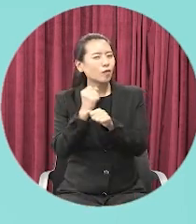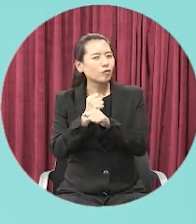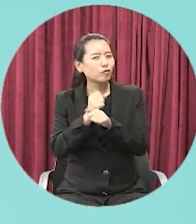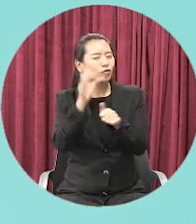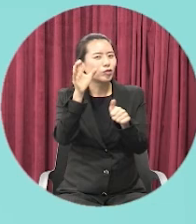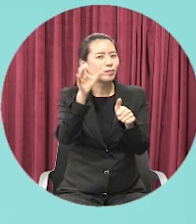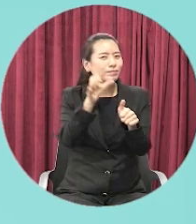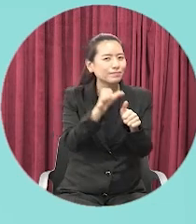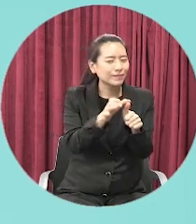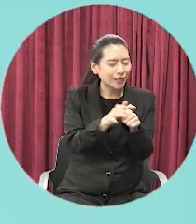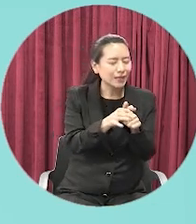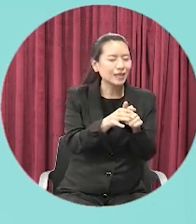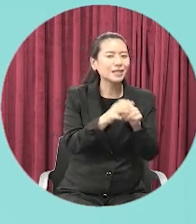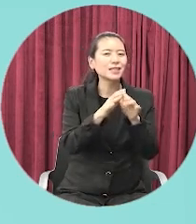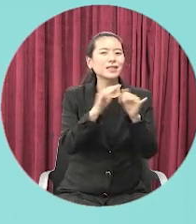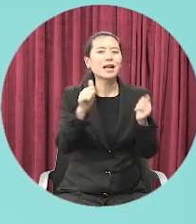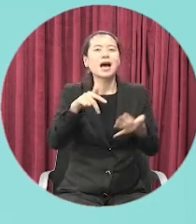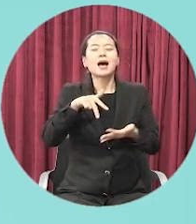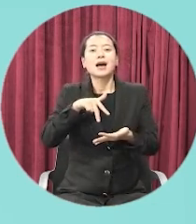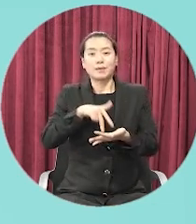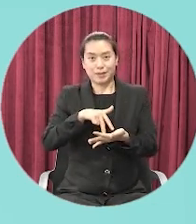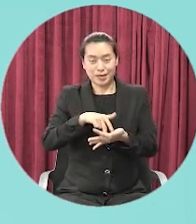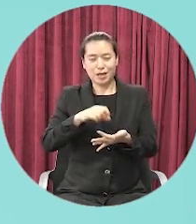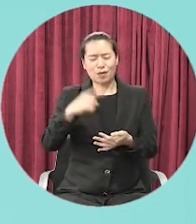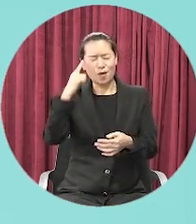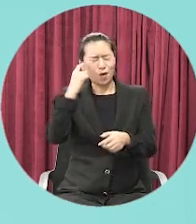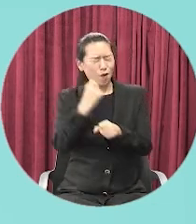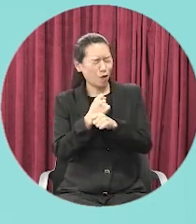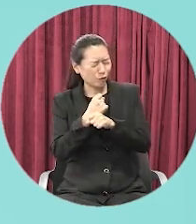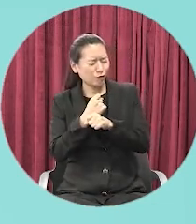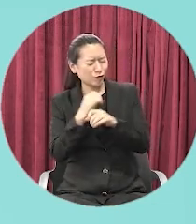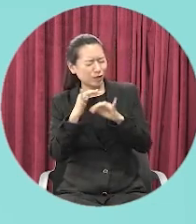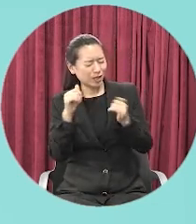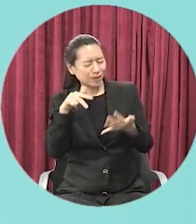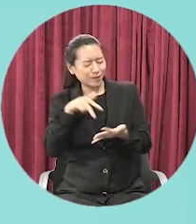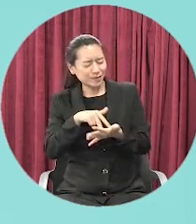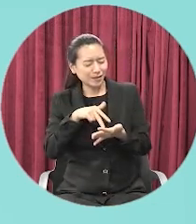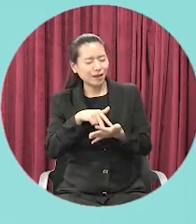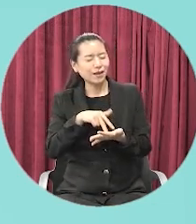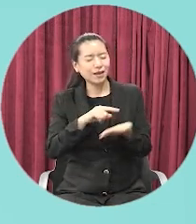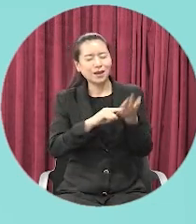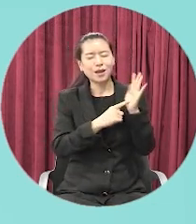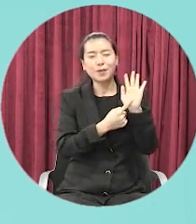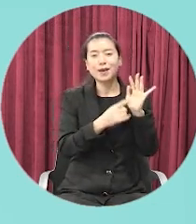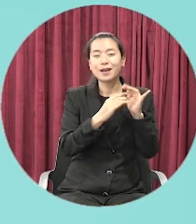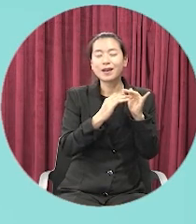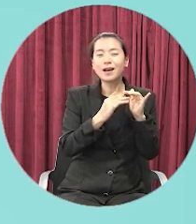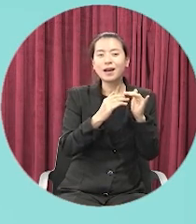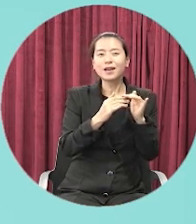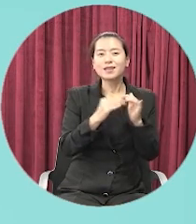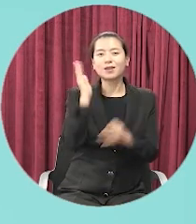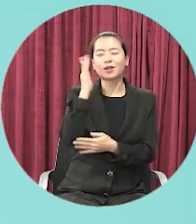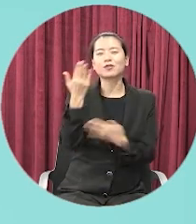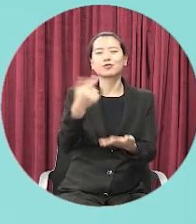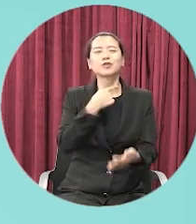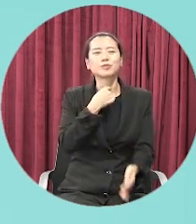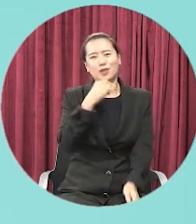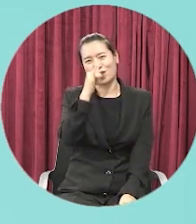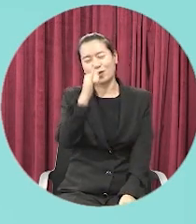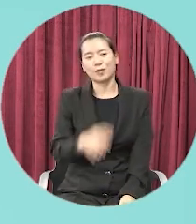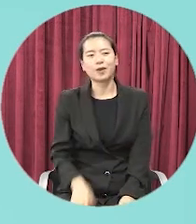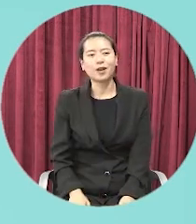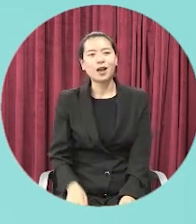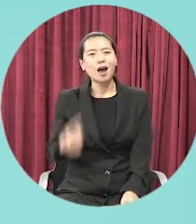입장에서 그리고 연구자의 입장에서 발표 신분으로 분들에 대해서 조금 매수 미치겠습니다 우선